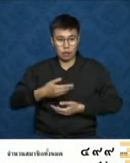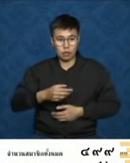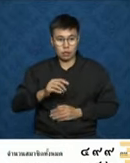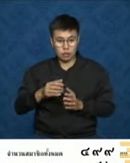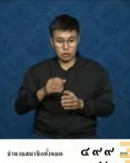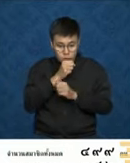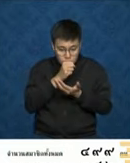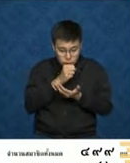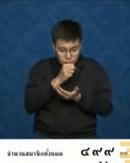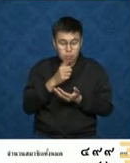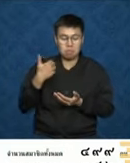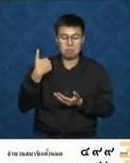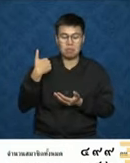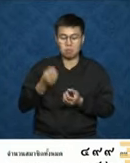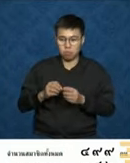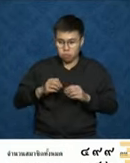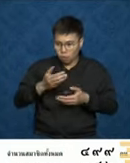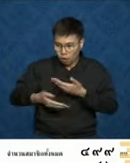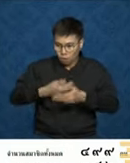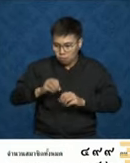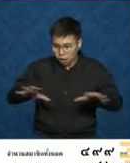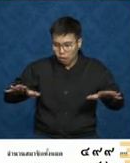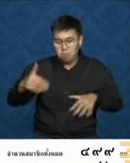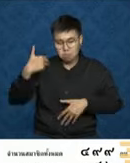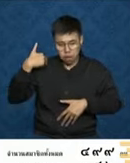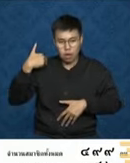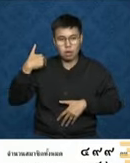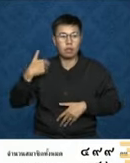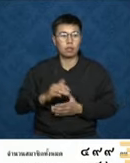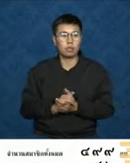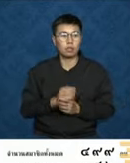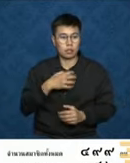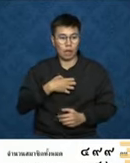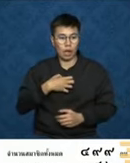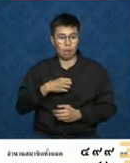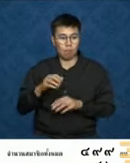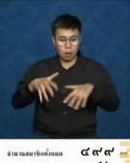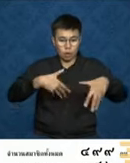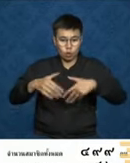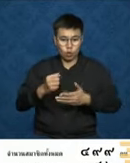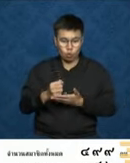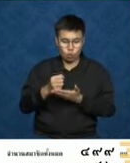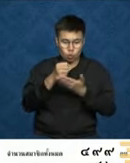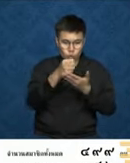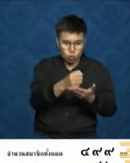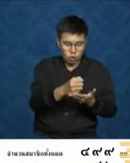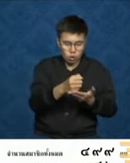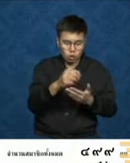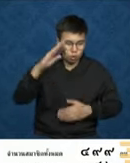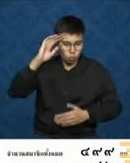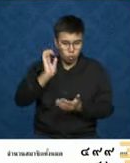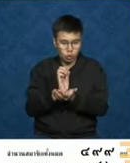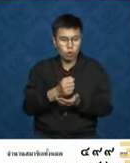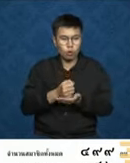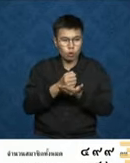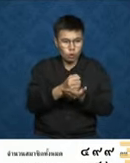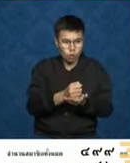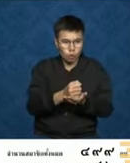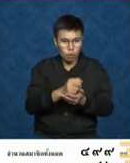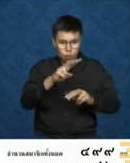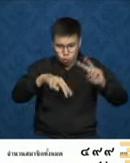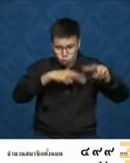จำนวนมากแถบชนบทประชาชนจึงต้องการให้เข้ามาดำเนินการปราปราและนำตัวผู้เสพไปบำบัดเรื่องที่